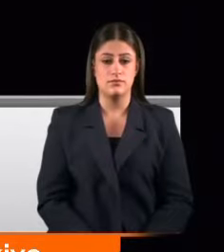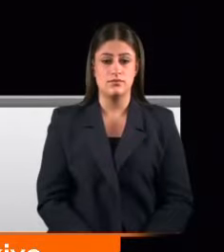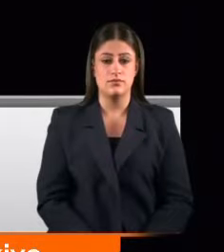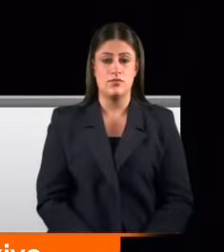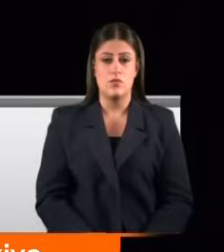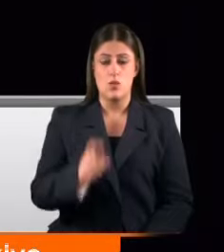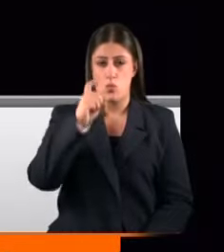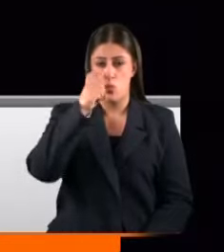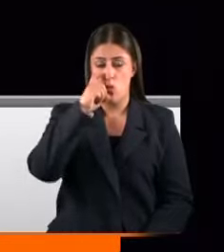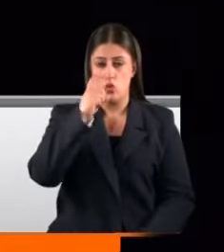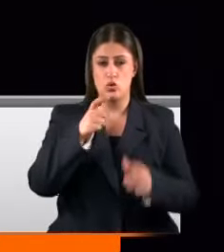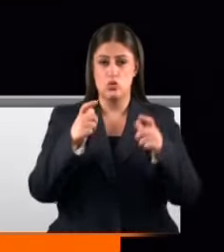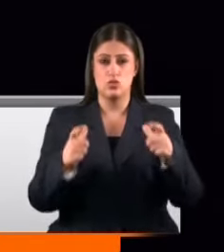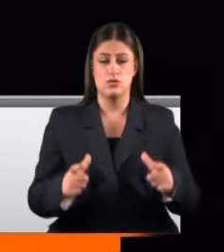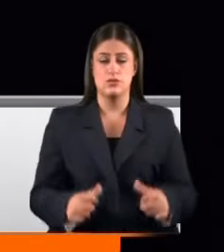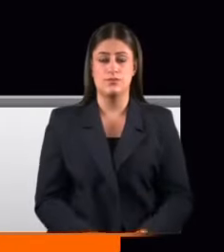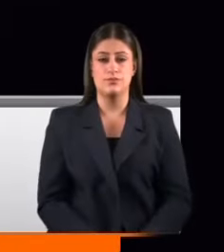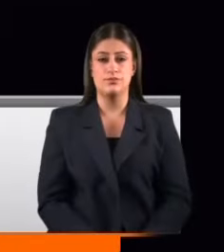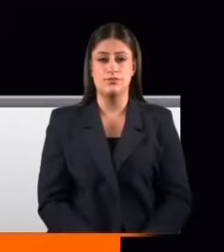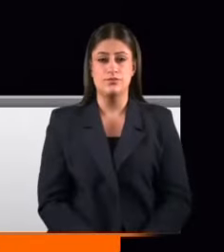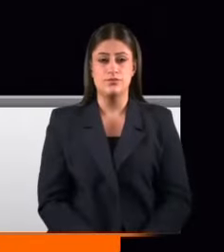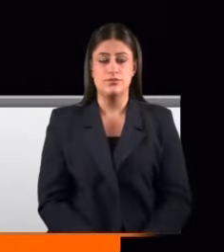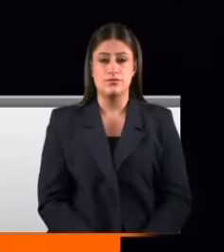Of. Bolu.